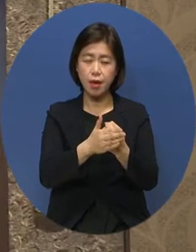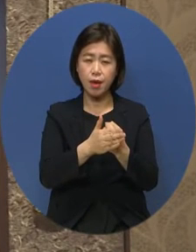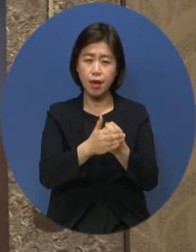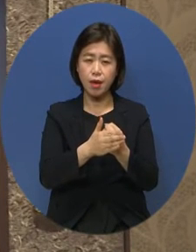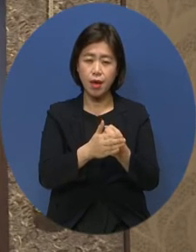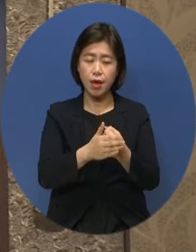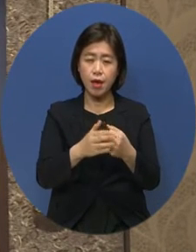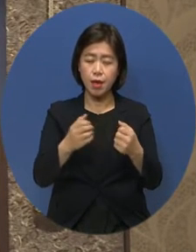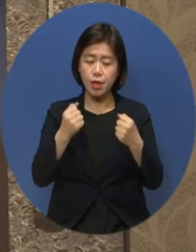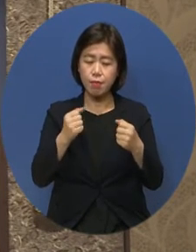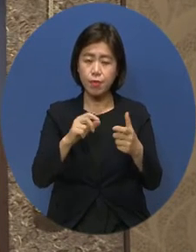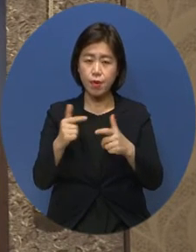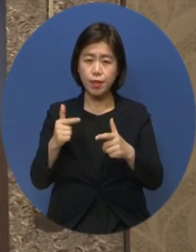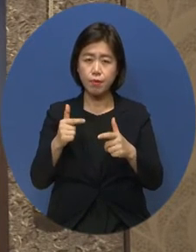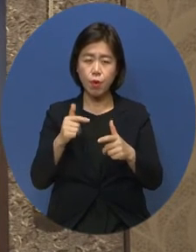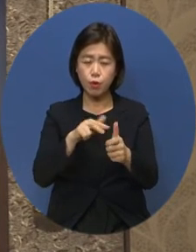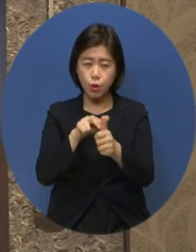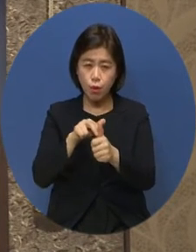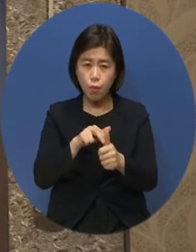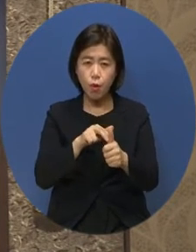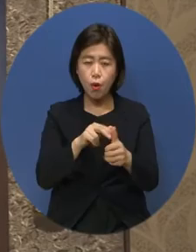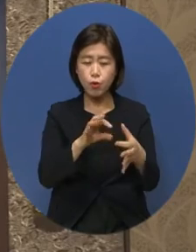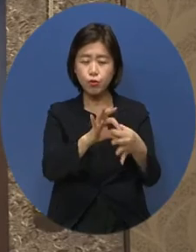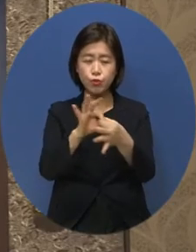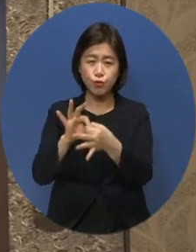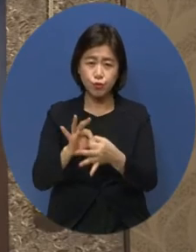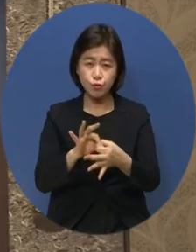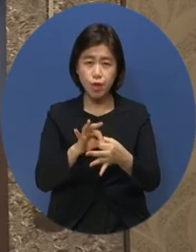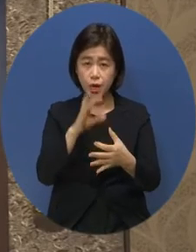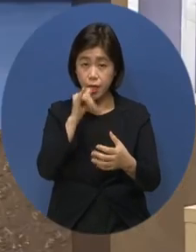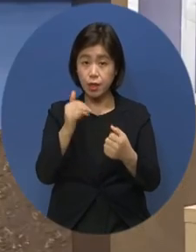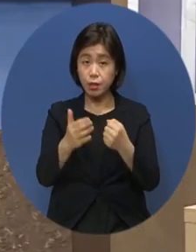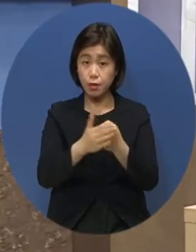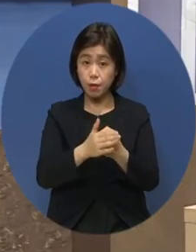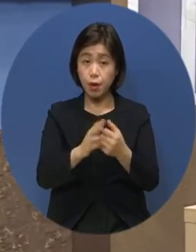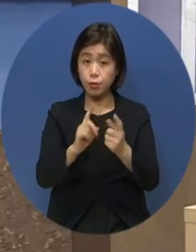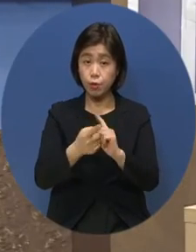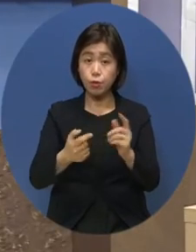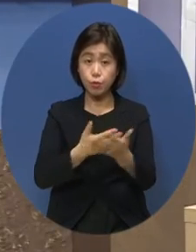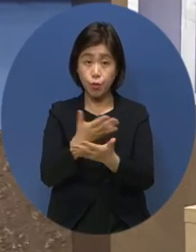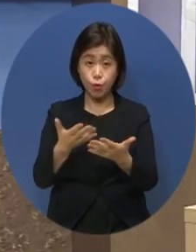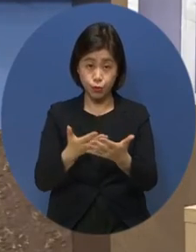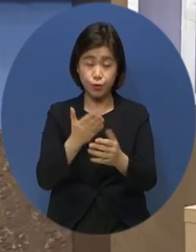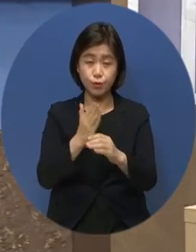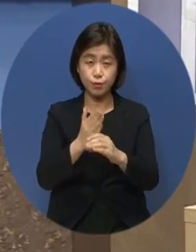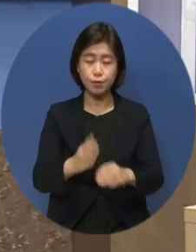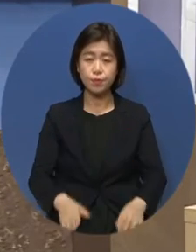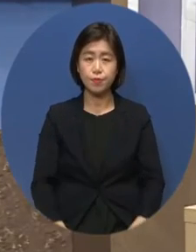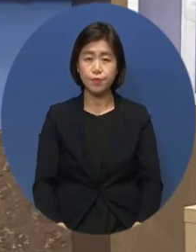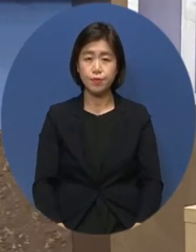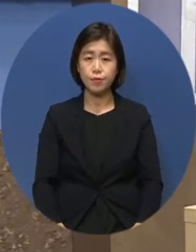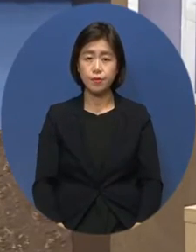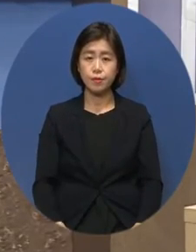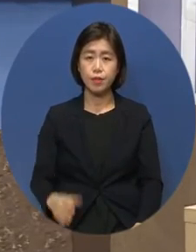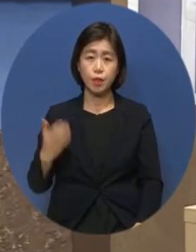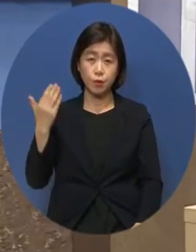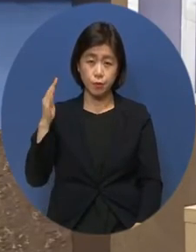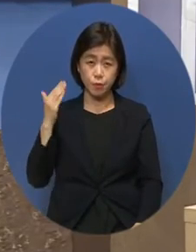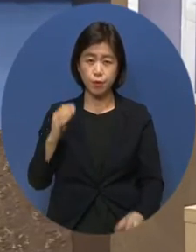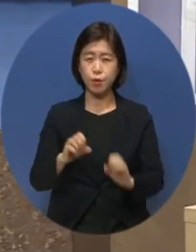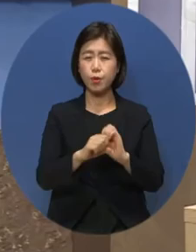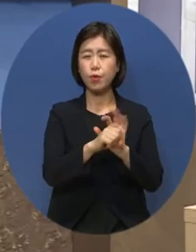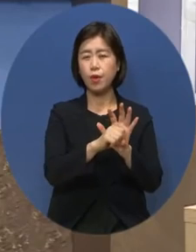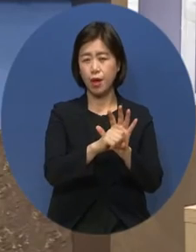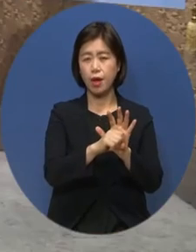어 3 비서 책에 대해서 논의하고 공유하고 있습니다 4 또 아무래도 코로나 2구 때문에 이제 또 대면하지